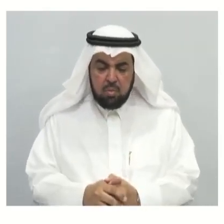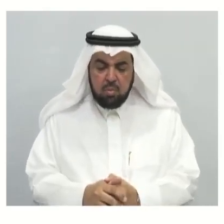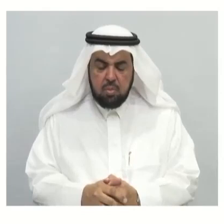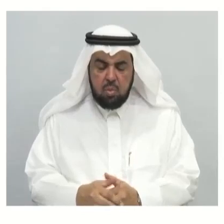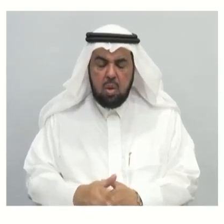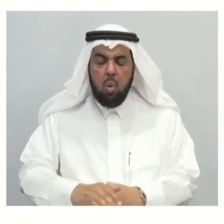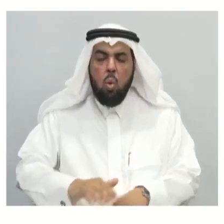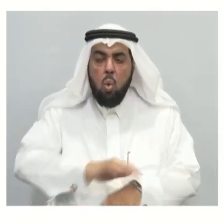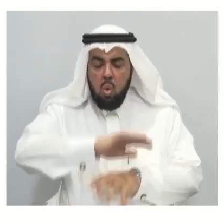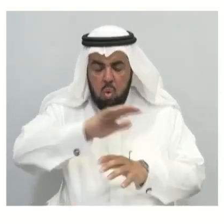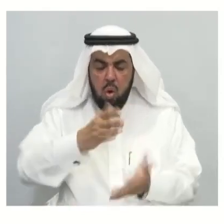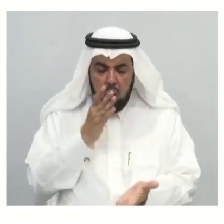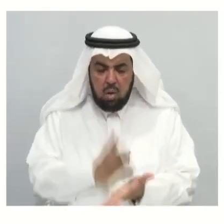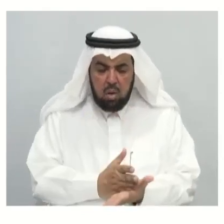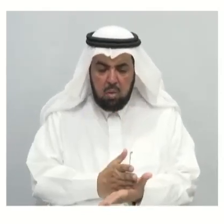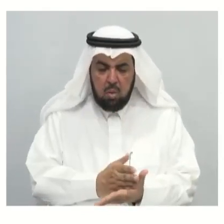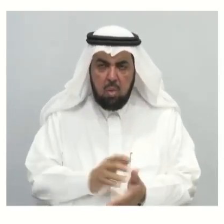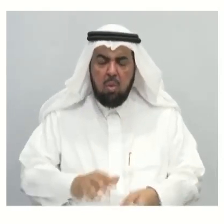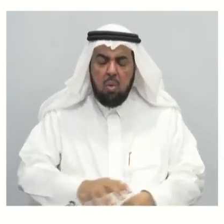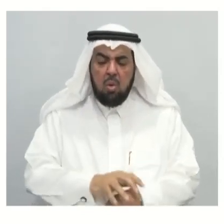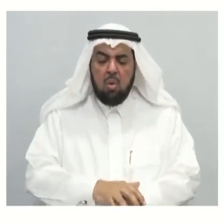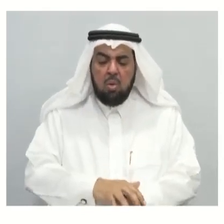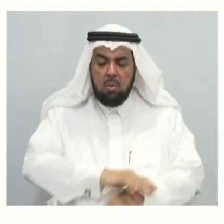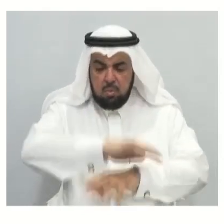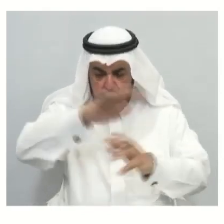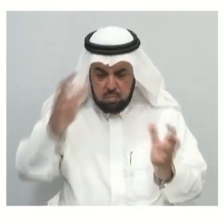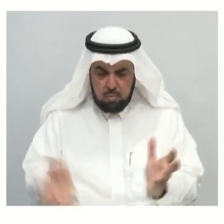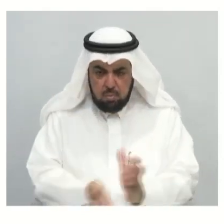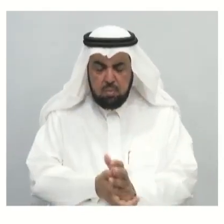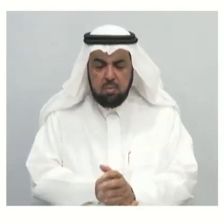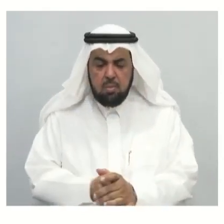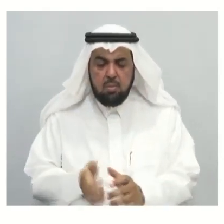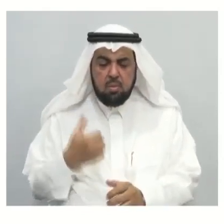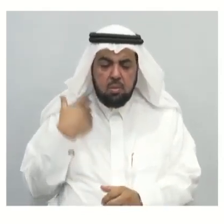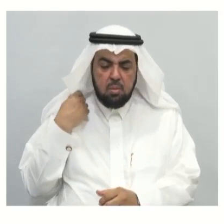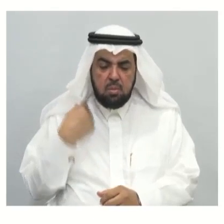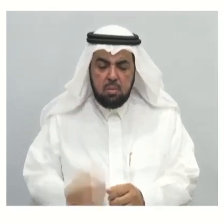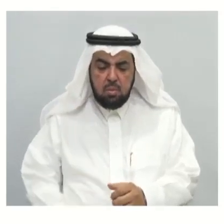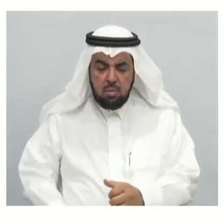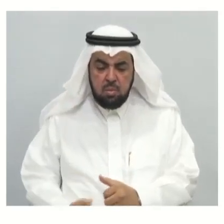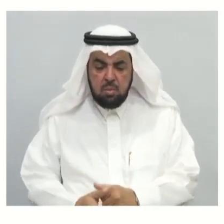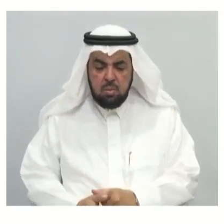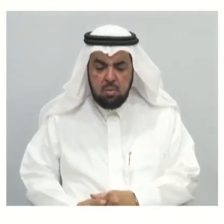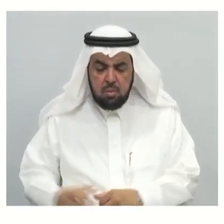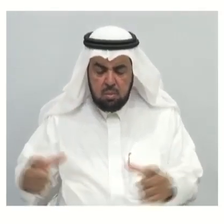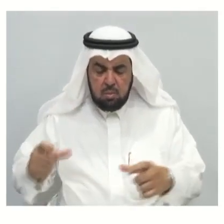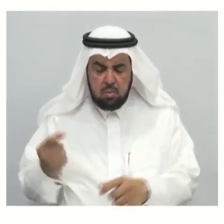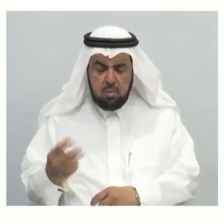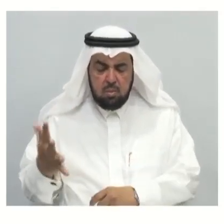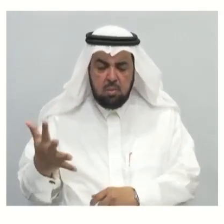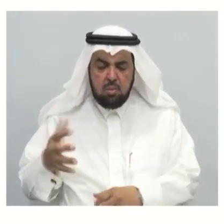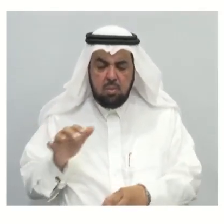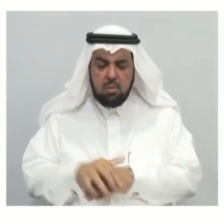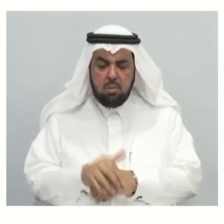وتسلسل الاسلاميه ثم احسنتم الدوليه اذا الوحده الخامسه